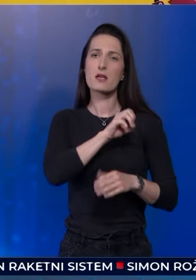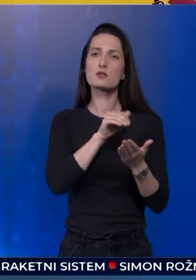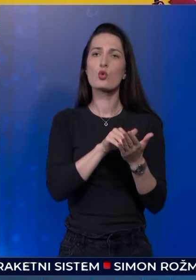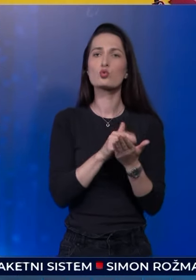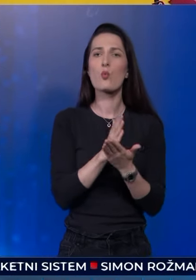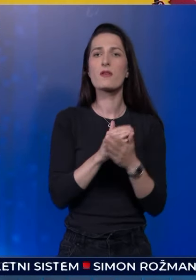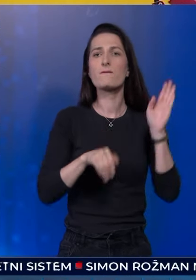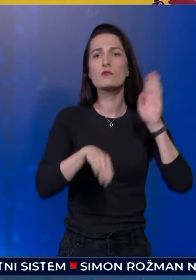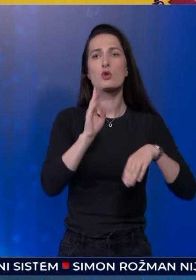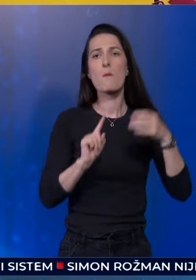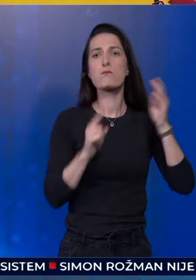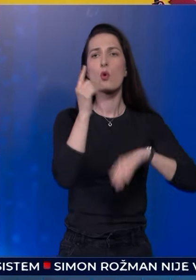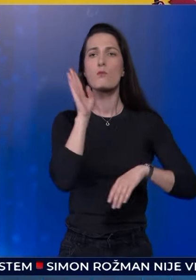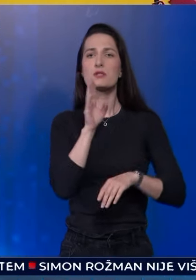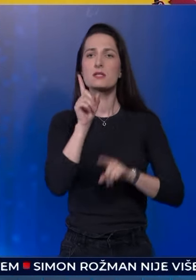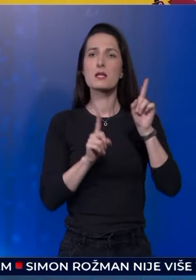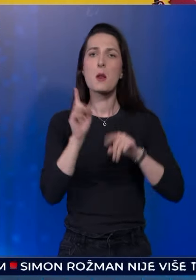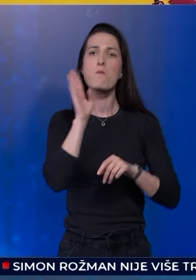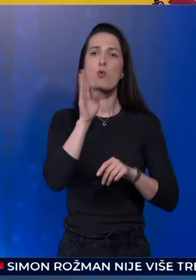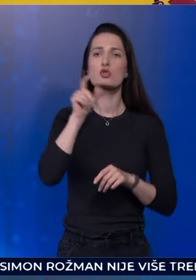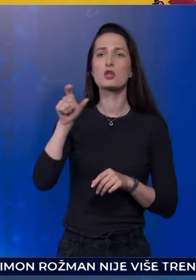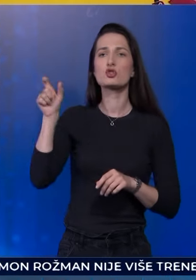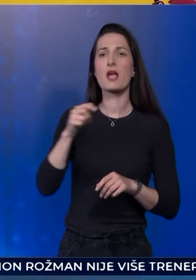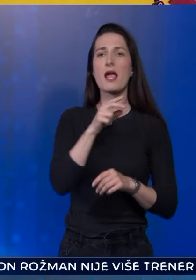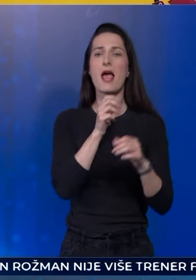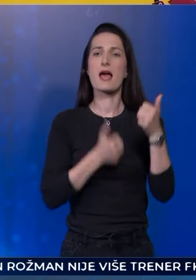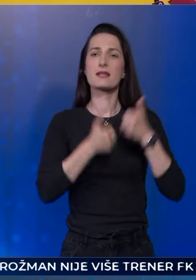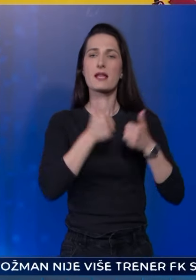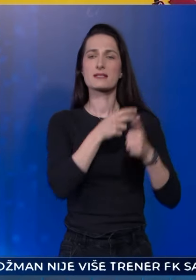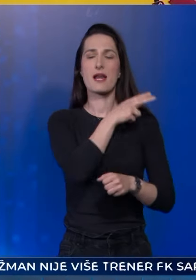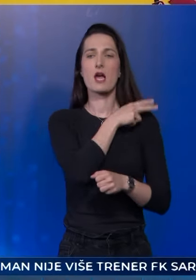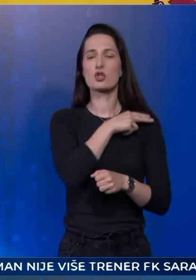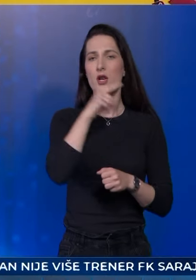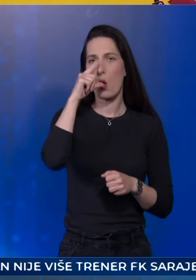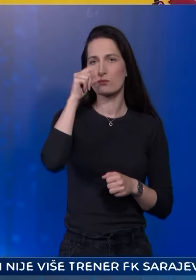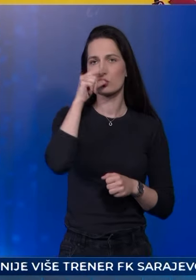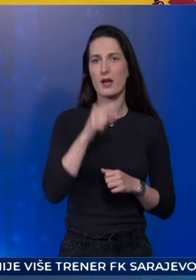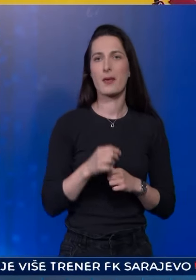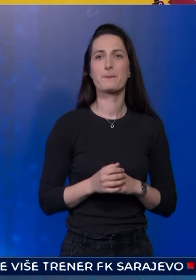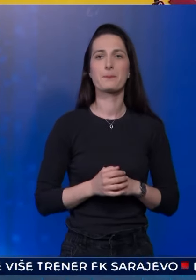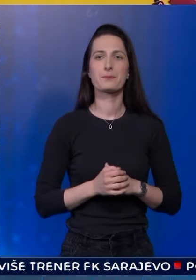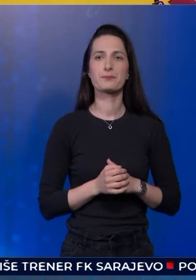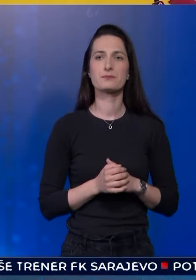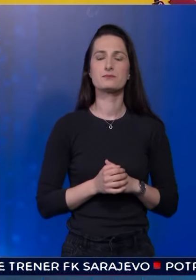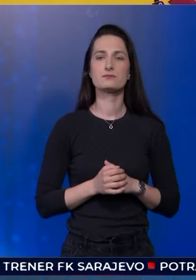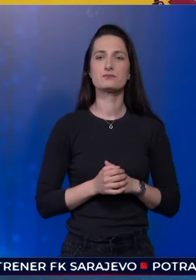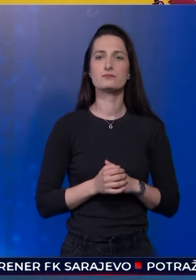još uvijek više probosanskih ili bošnjačkih kandidata za načelnika općine.